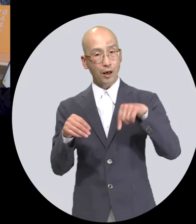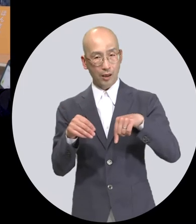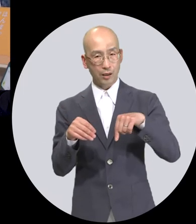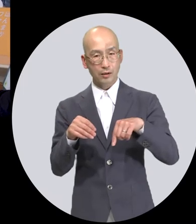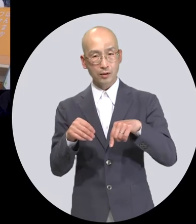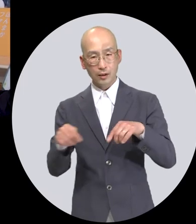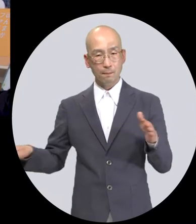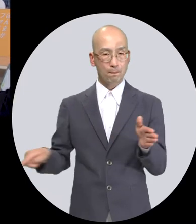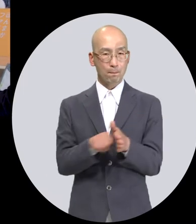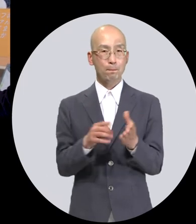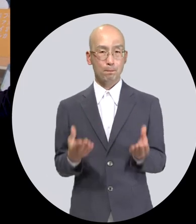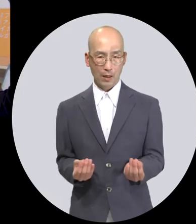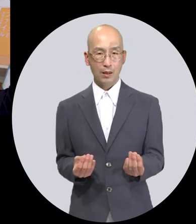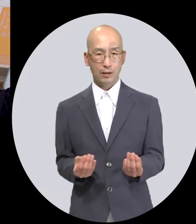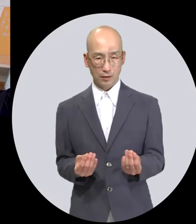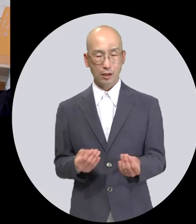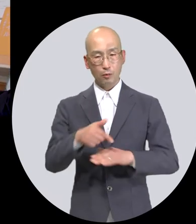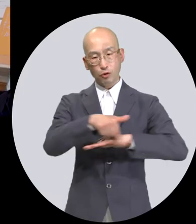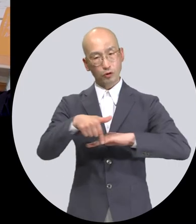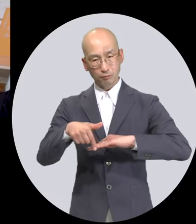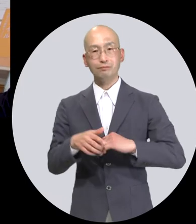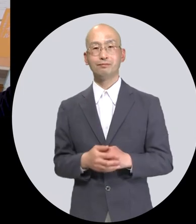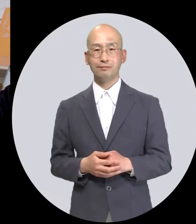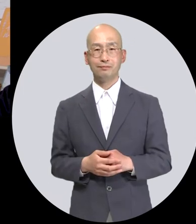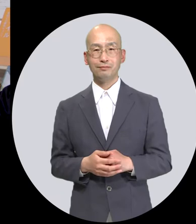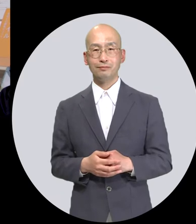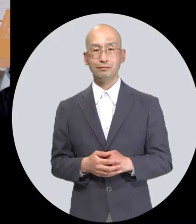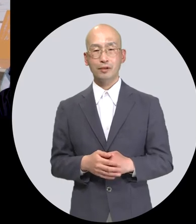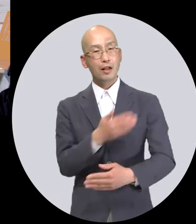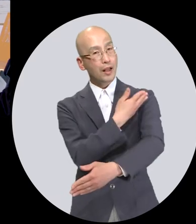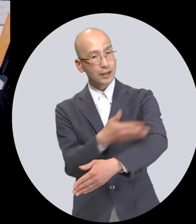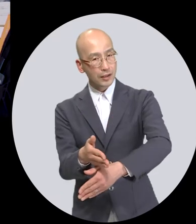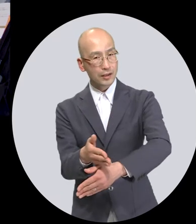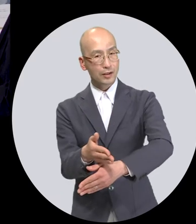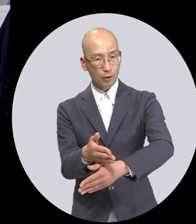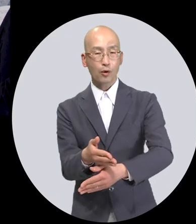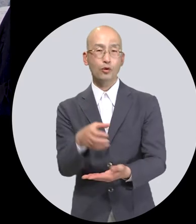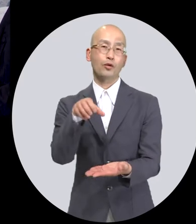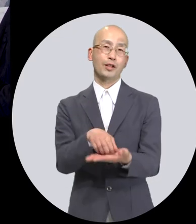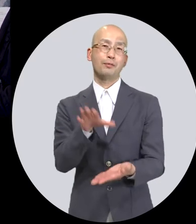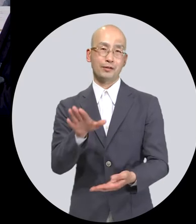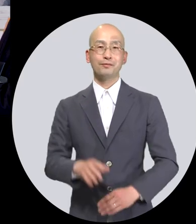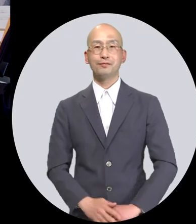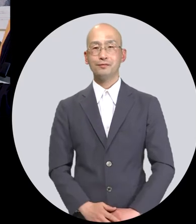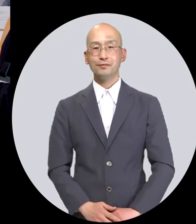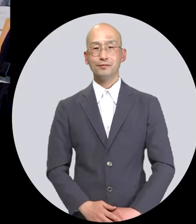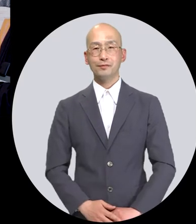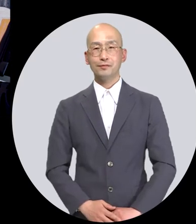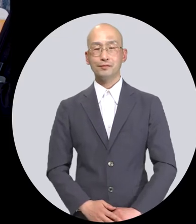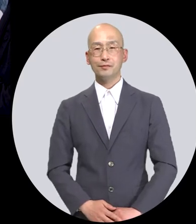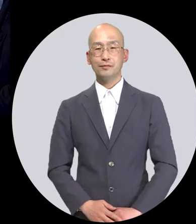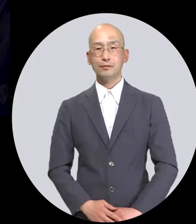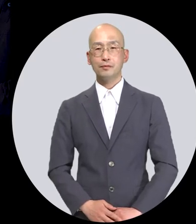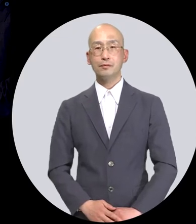セラ美術館で行われてきた、ラーニングプログラム、今までの歴史も載ってたりします